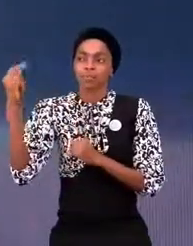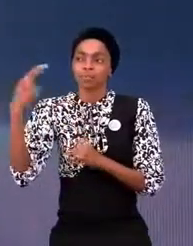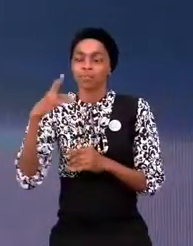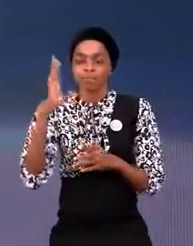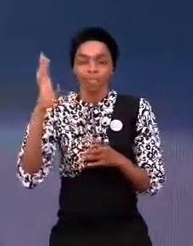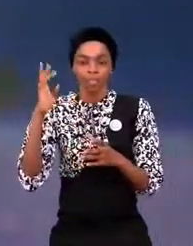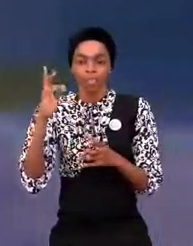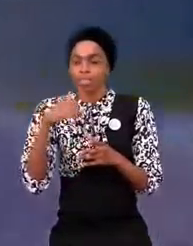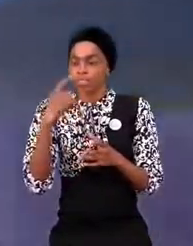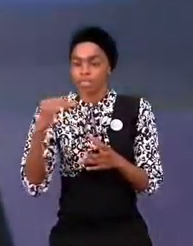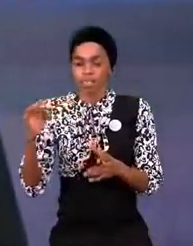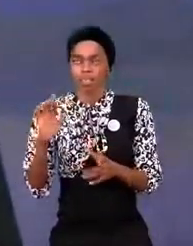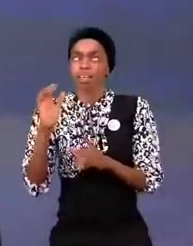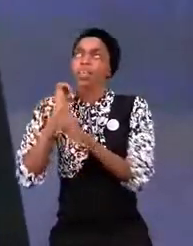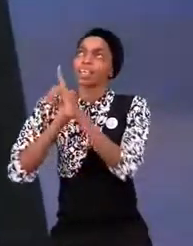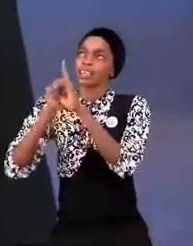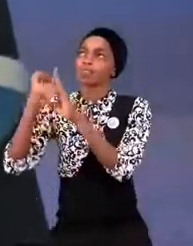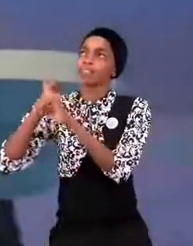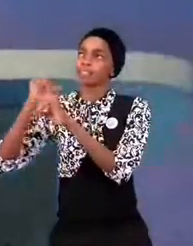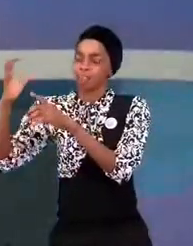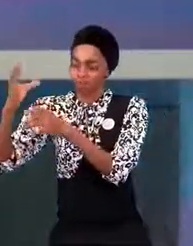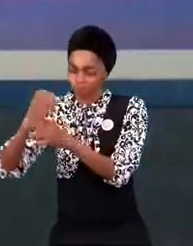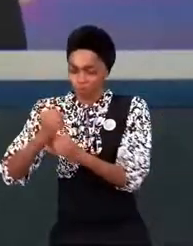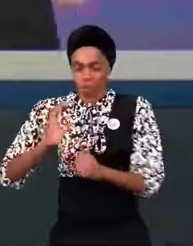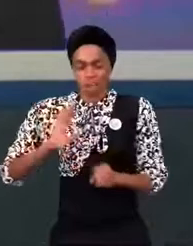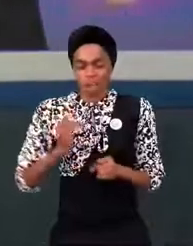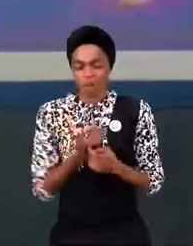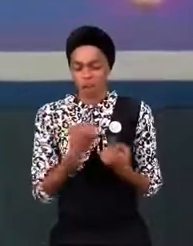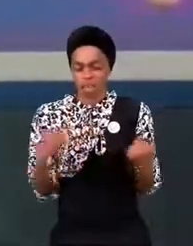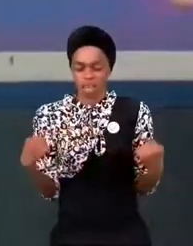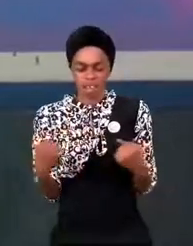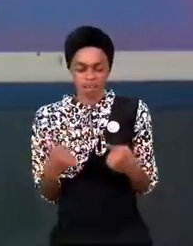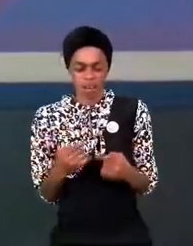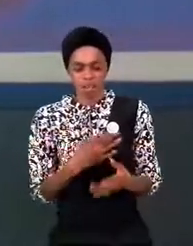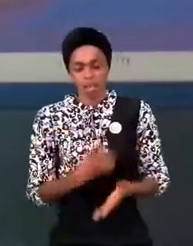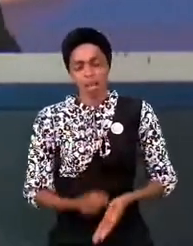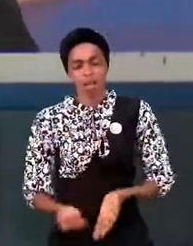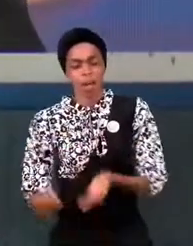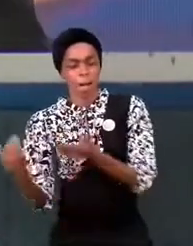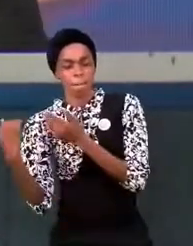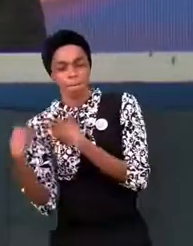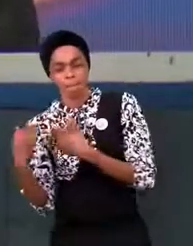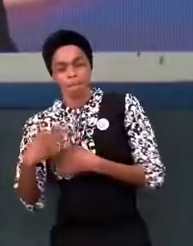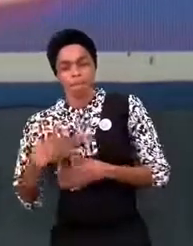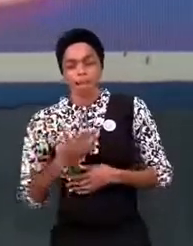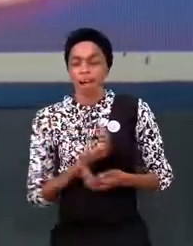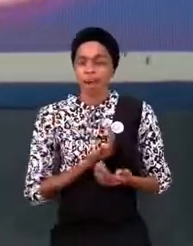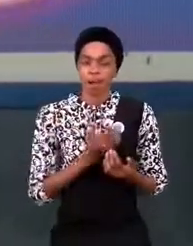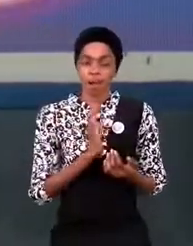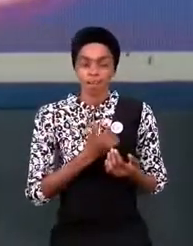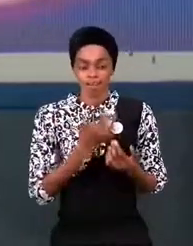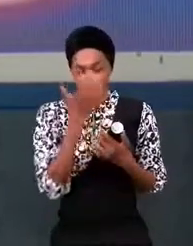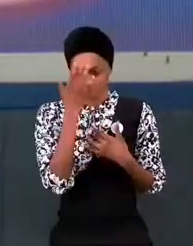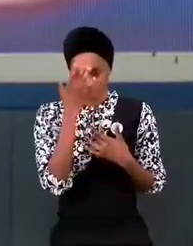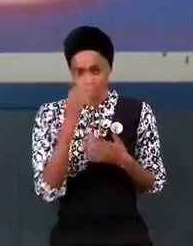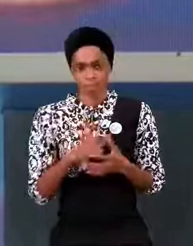nos infirmités et il s'est chargé de nos maladies. Lui-même s'est chargé,